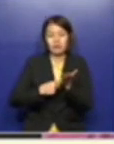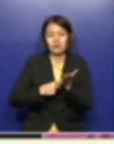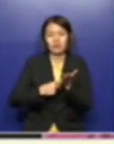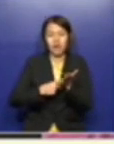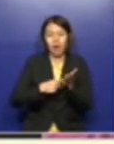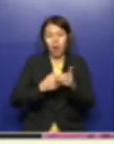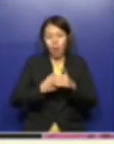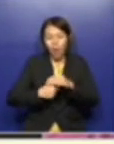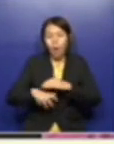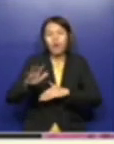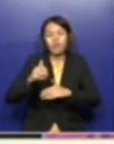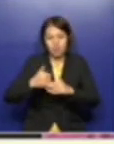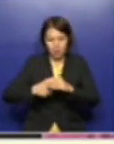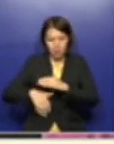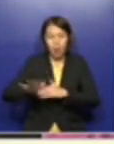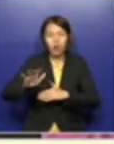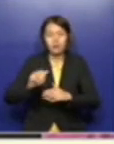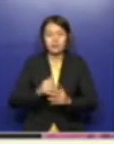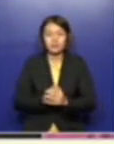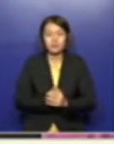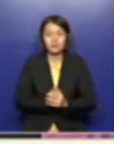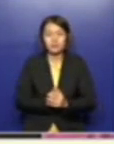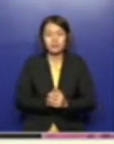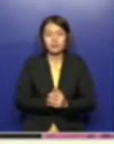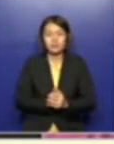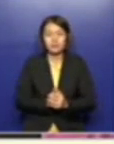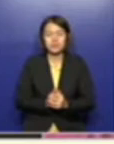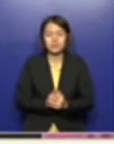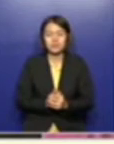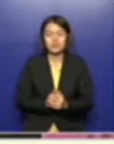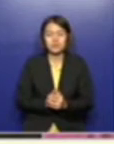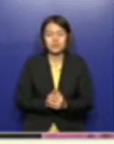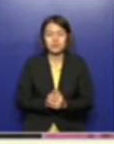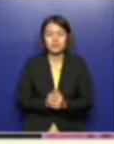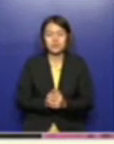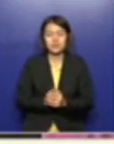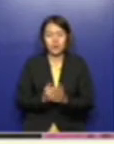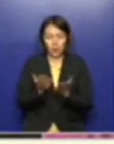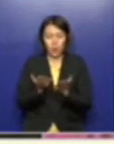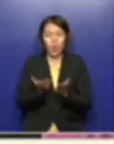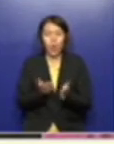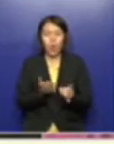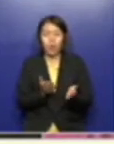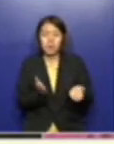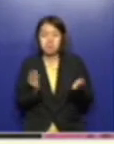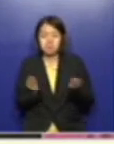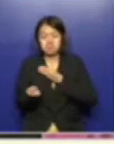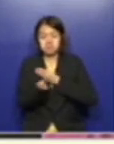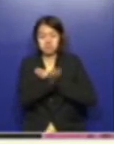ออกมาหรือพ้นโทษมาแล้วจะกลับมานุ่งห่มจีวรโ